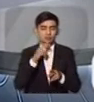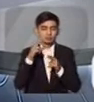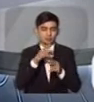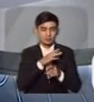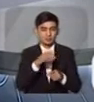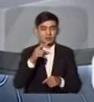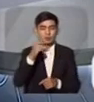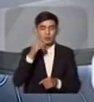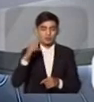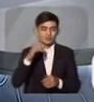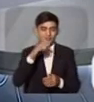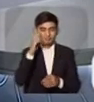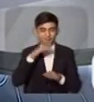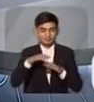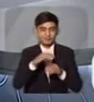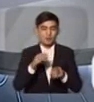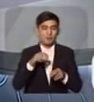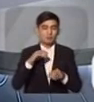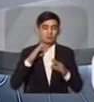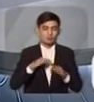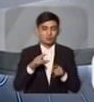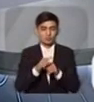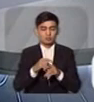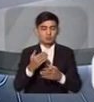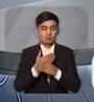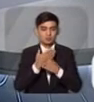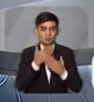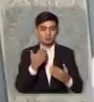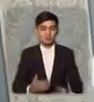дало никаких результатов. Эльмира Ержанова расскажет подробнее.